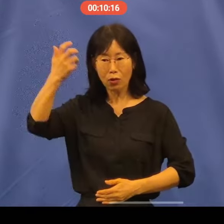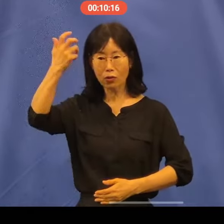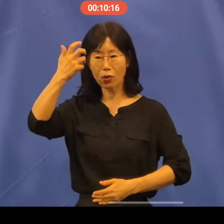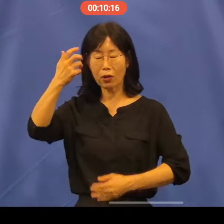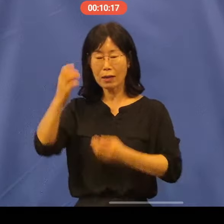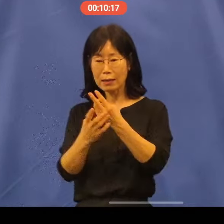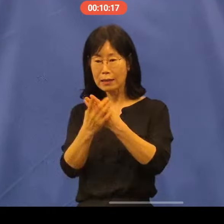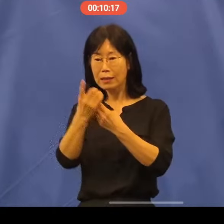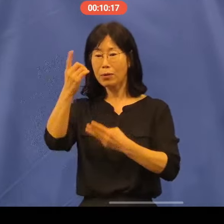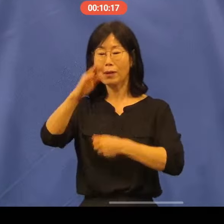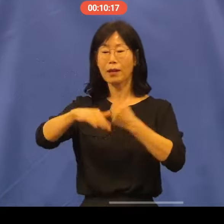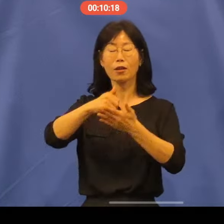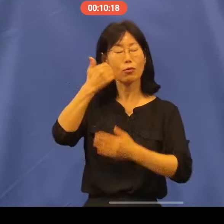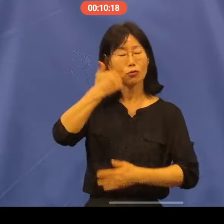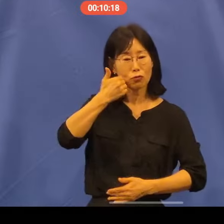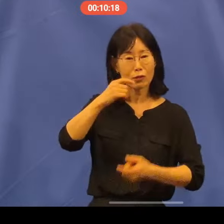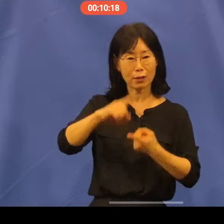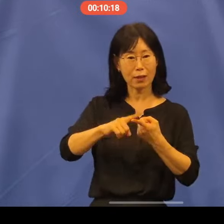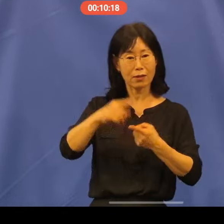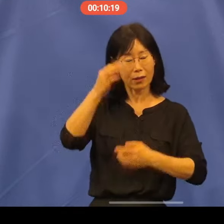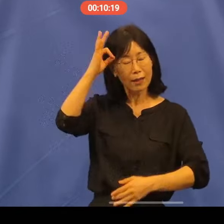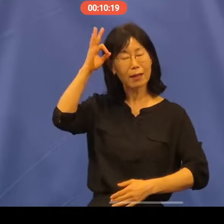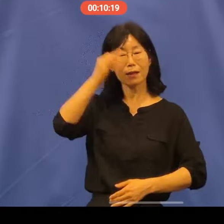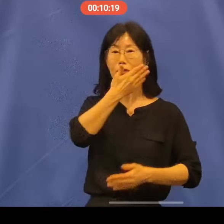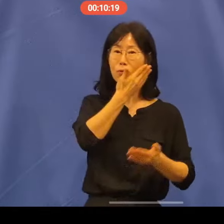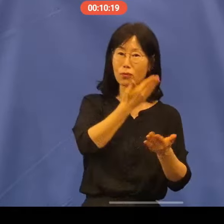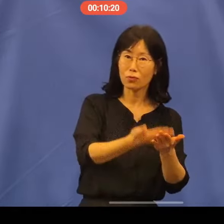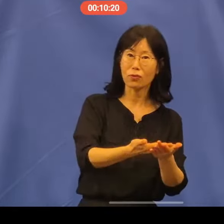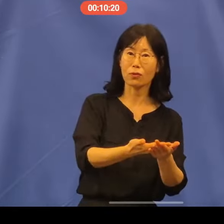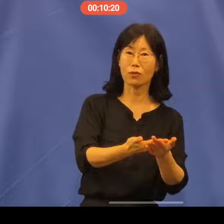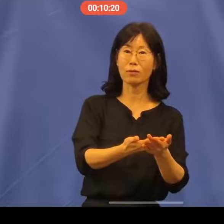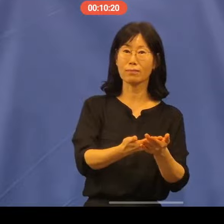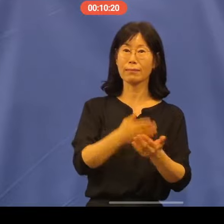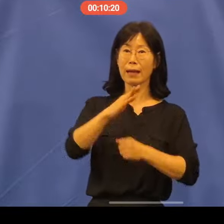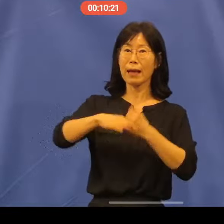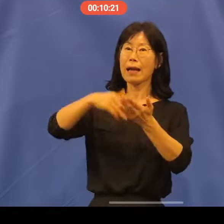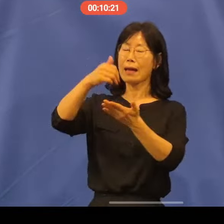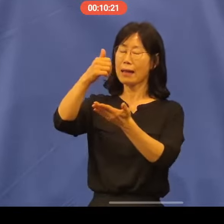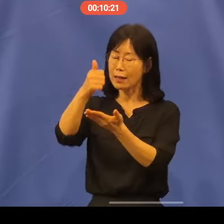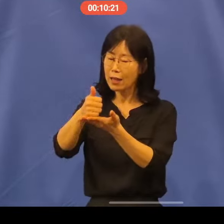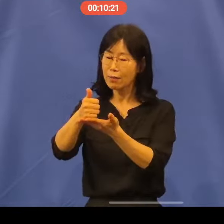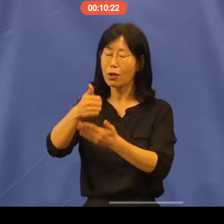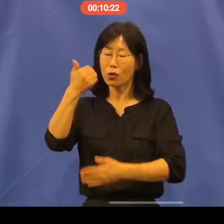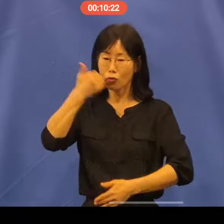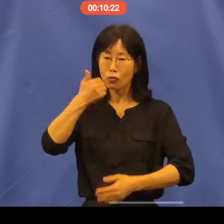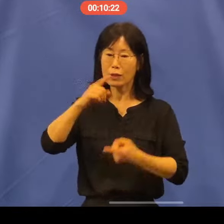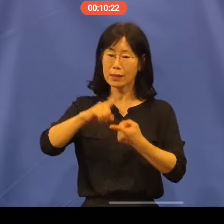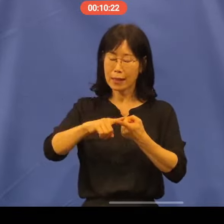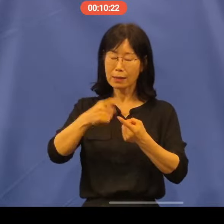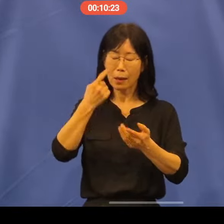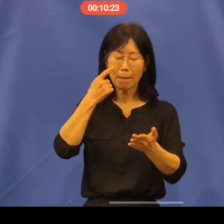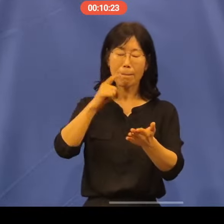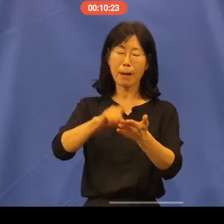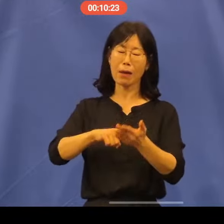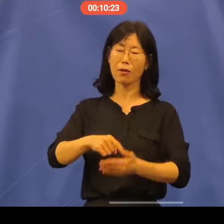하나님을 먼저 발견해야 돼요. 하나님이 이 본문 속에서 어떤 분이신가를 찾지 않으면 그